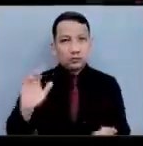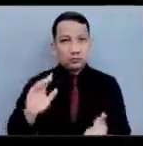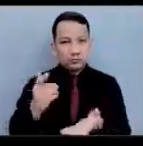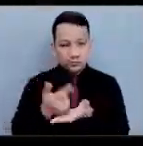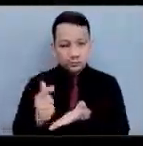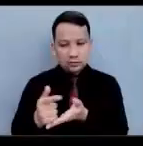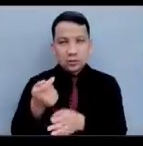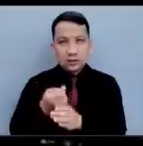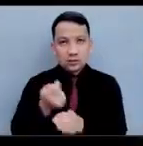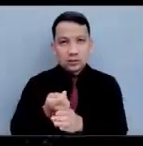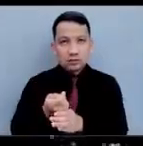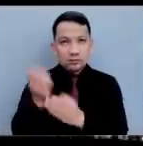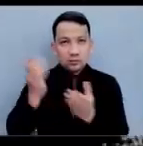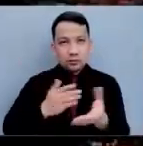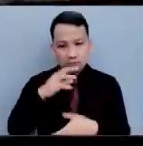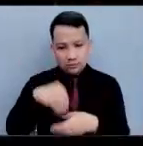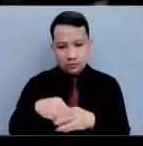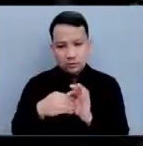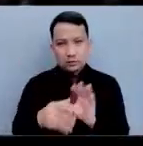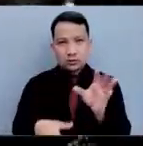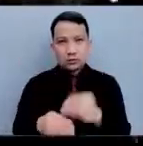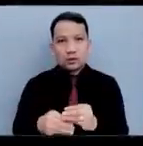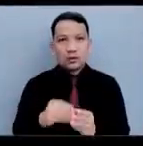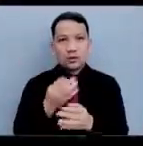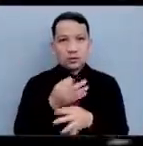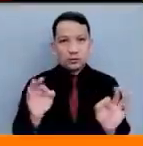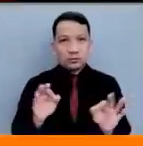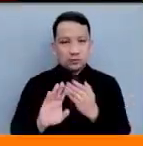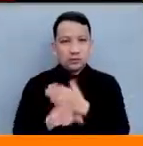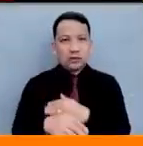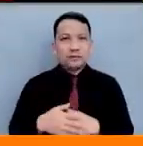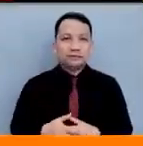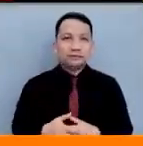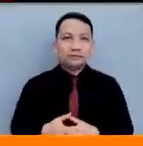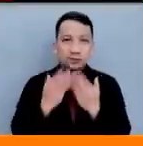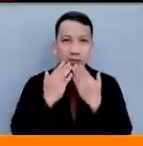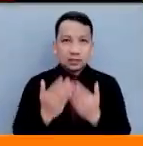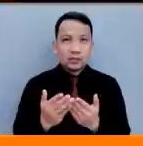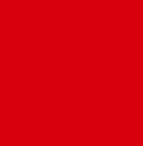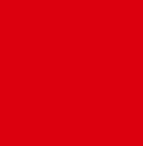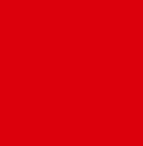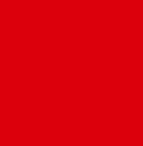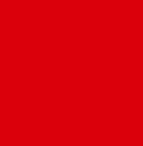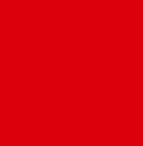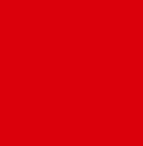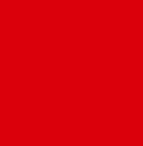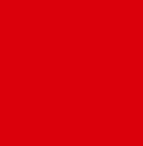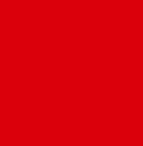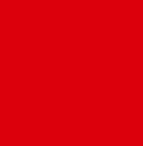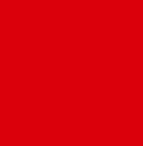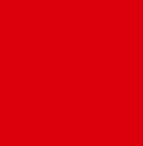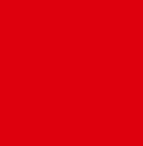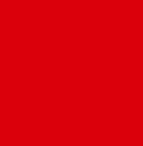trucks para magsakay ng mga residente ng libre. Balik sa inyo. Maraming salamat, Brian Basa. Mga